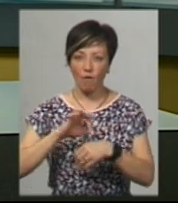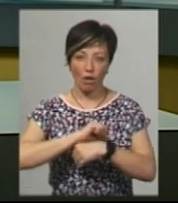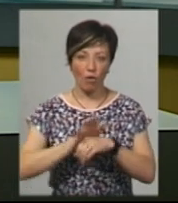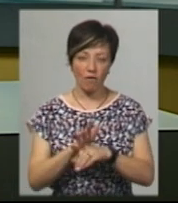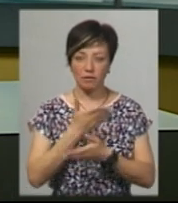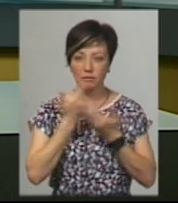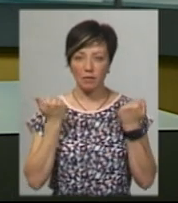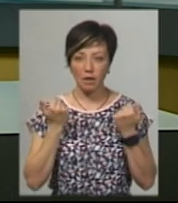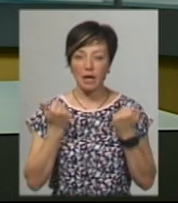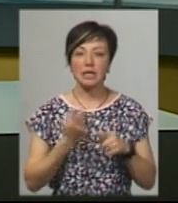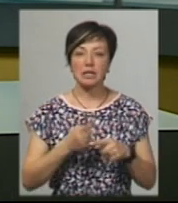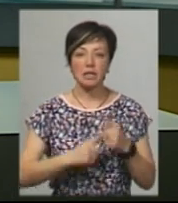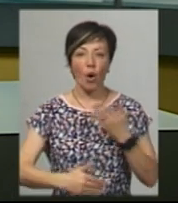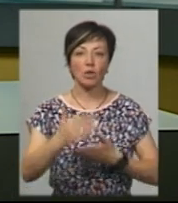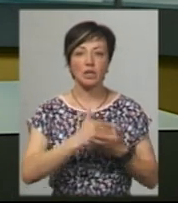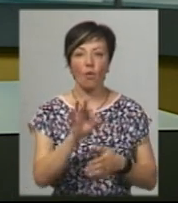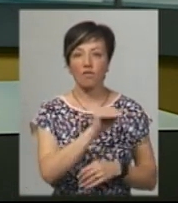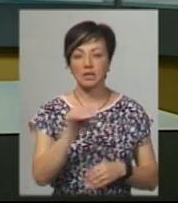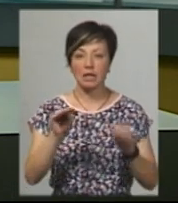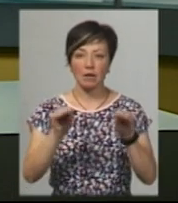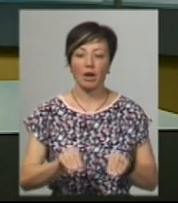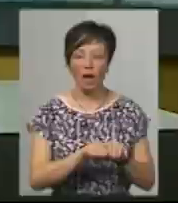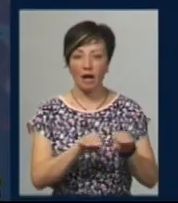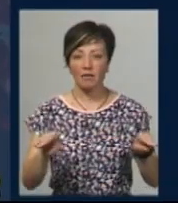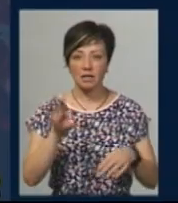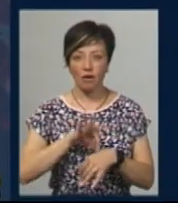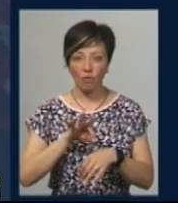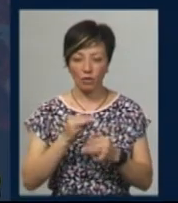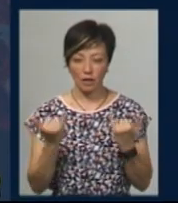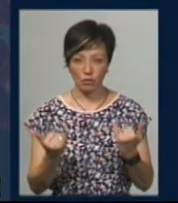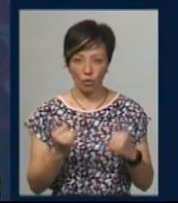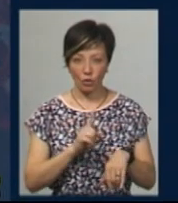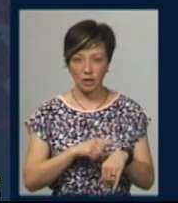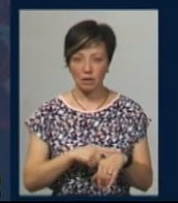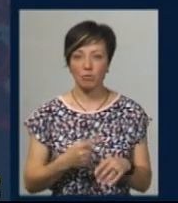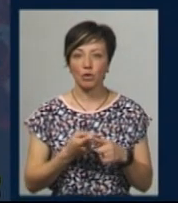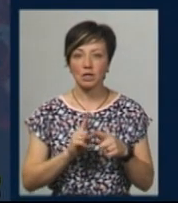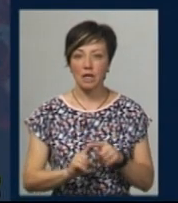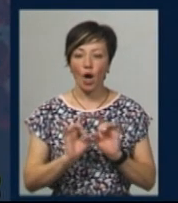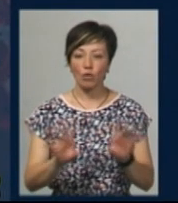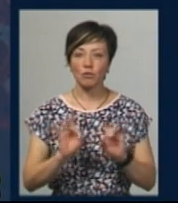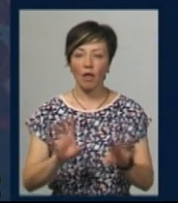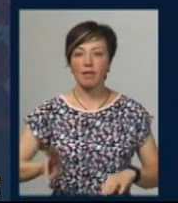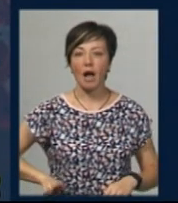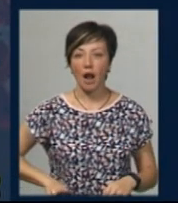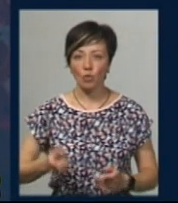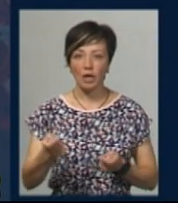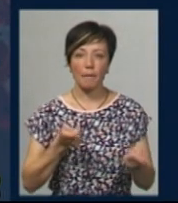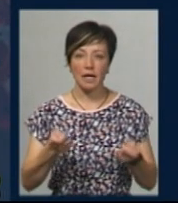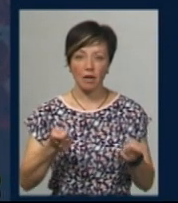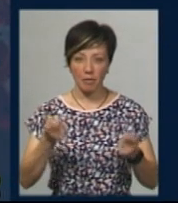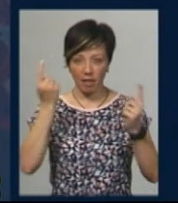на COVID-19. Це останні офіційні дані про рівень захворюваності на цю годину. Про це Суспільному розповіла директорка